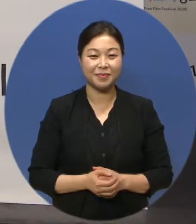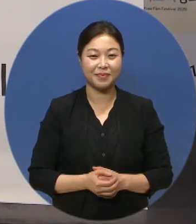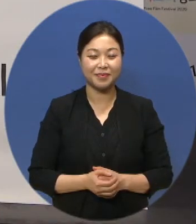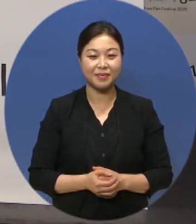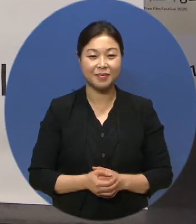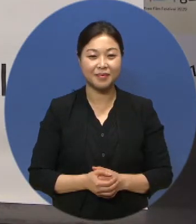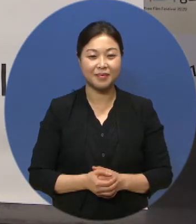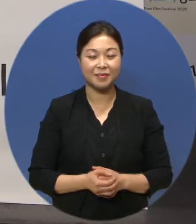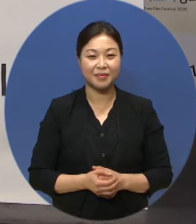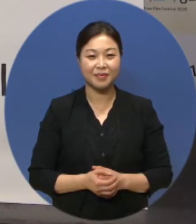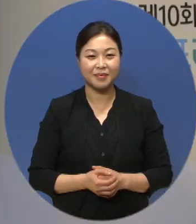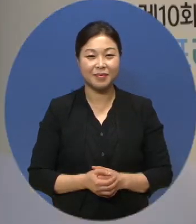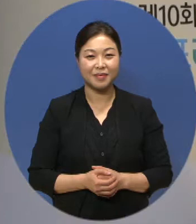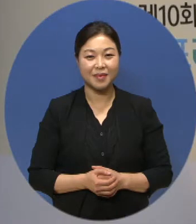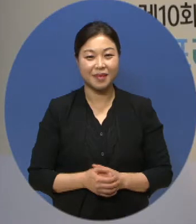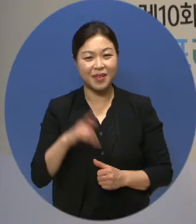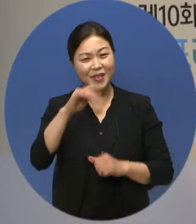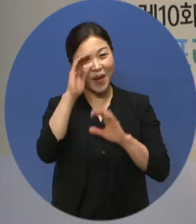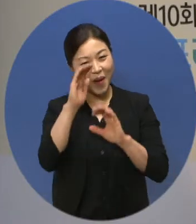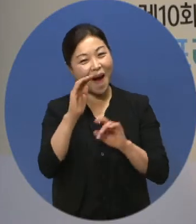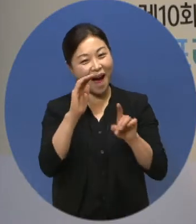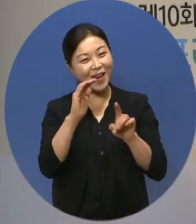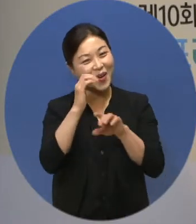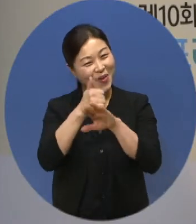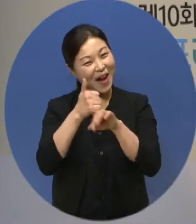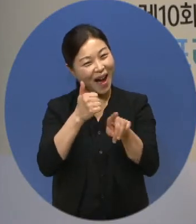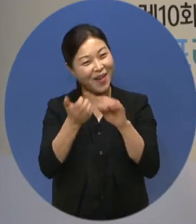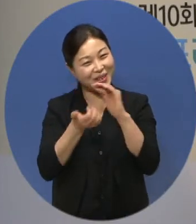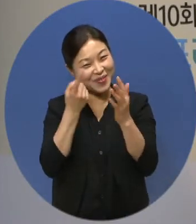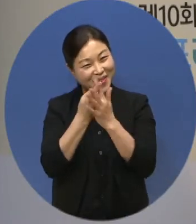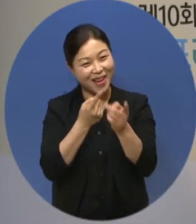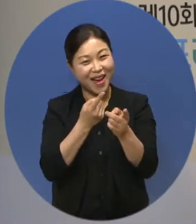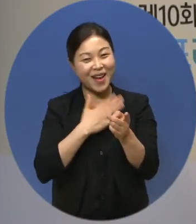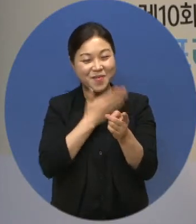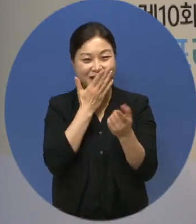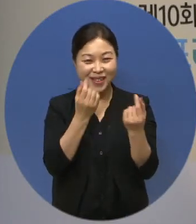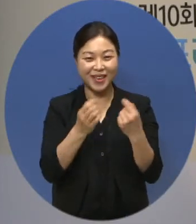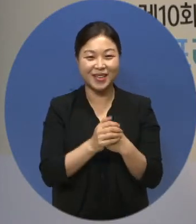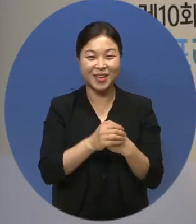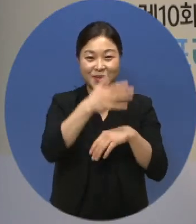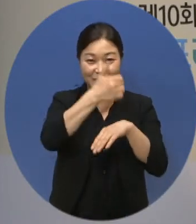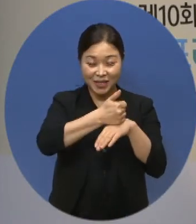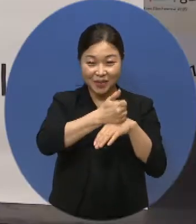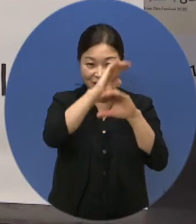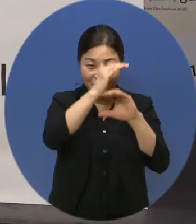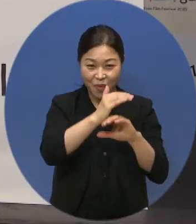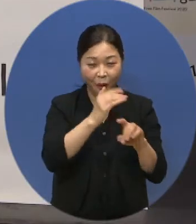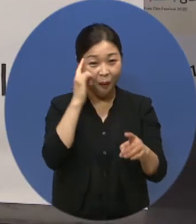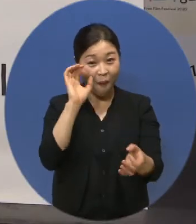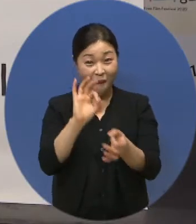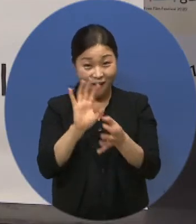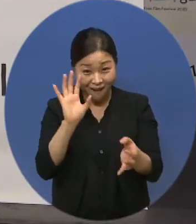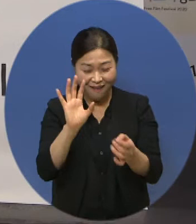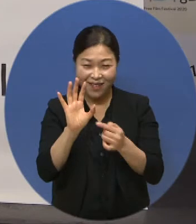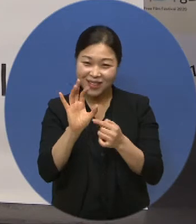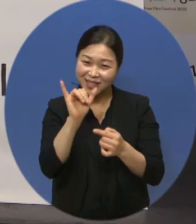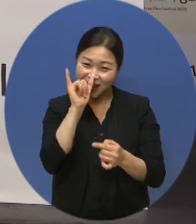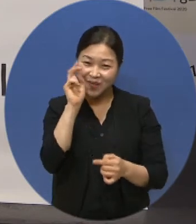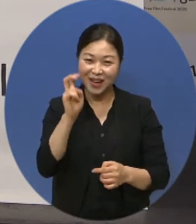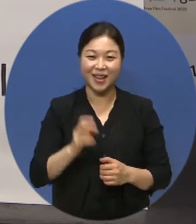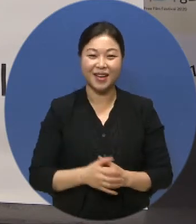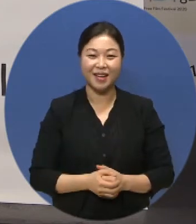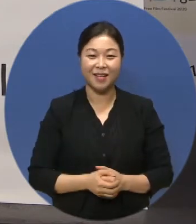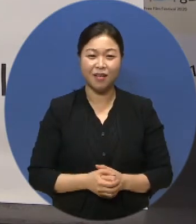저는 상당히 좀 뭐 스포가 예상되긴 합니다만은 좀 마지막 장면에서 아이러니하다 뭐 그런 생각을